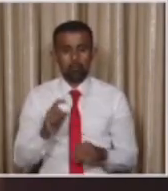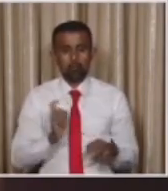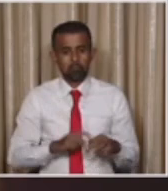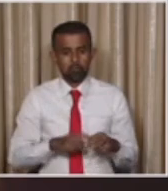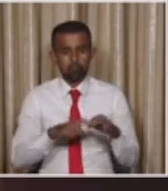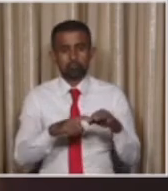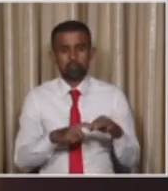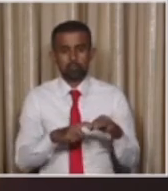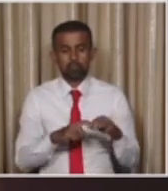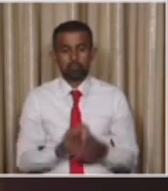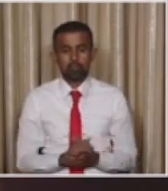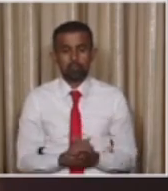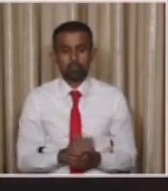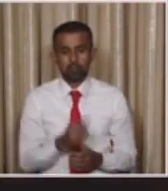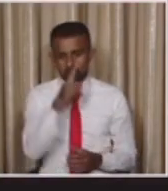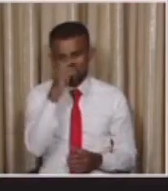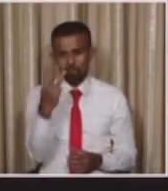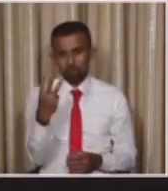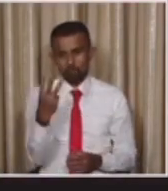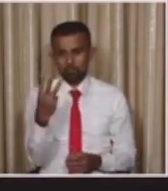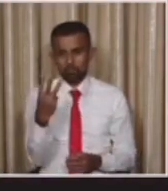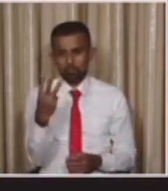අහනවා. නවවන මාස තුනක් කලින්ලා සිටිනවා.